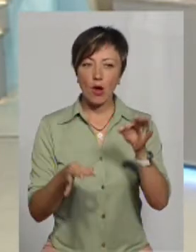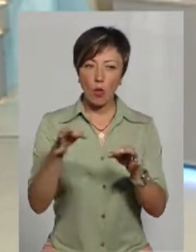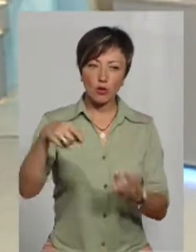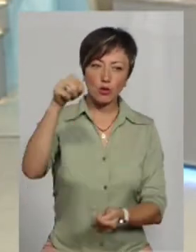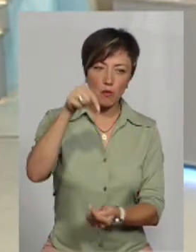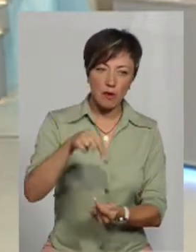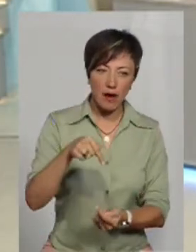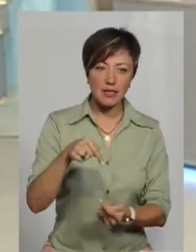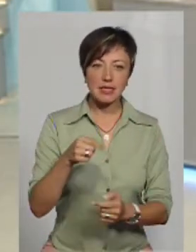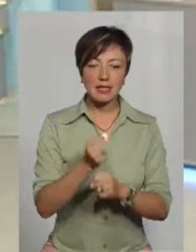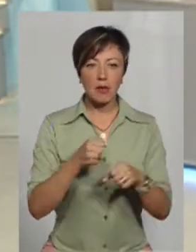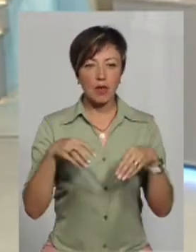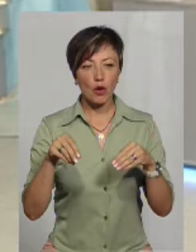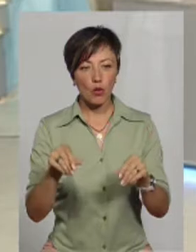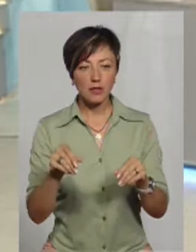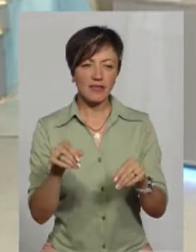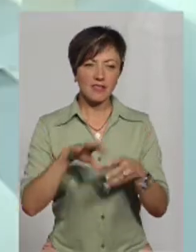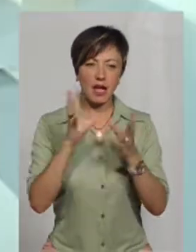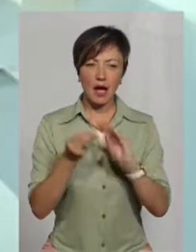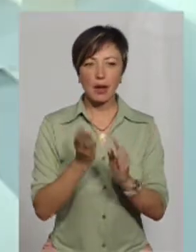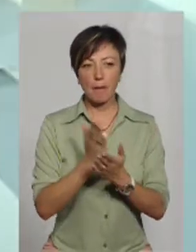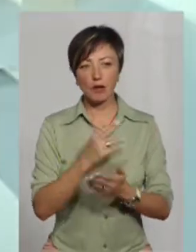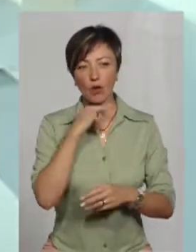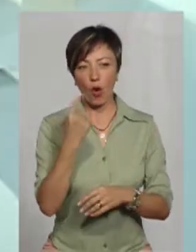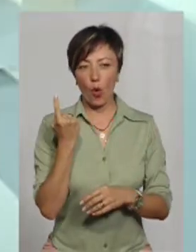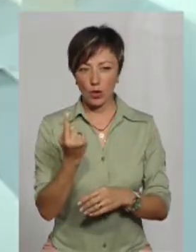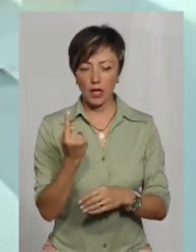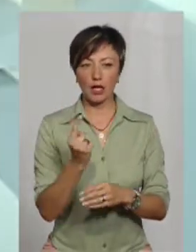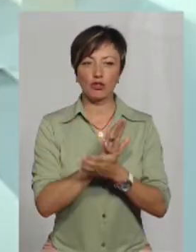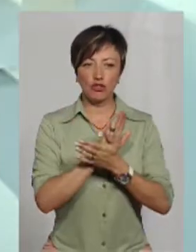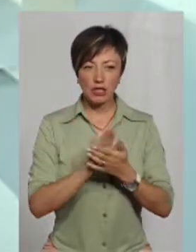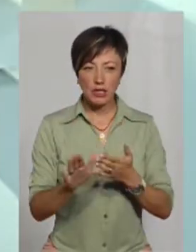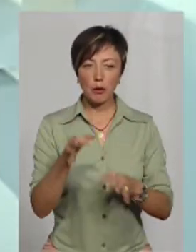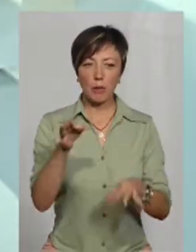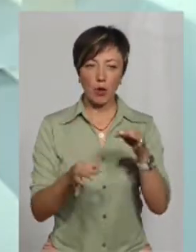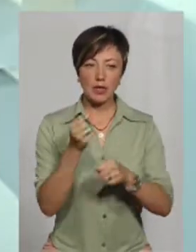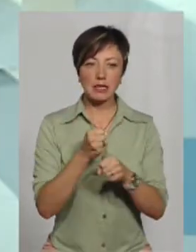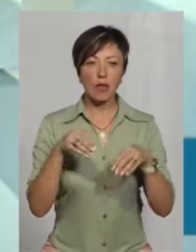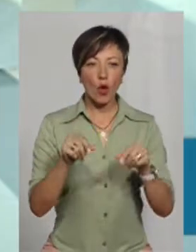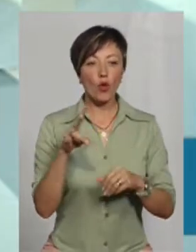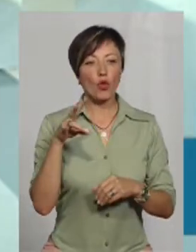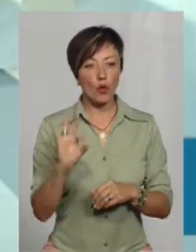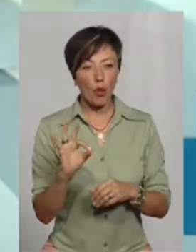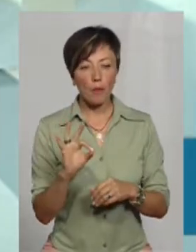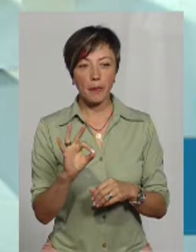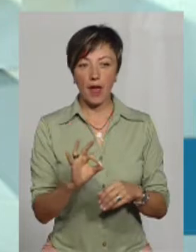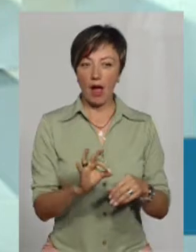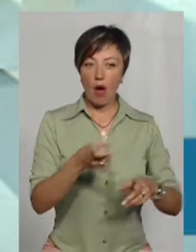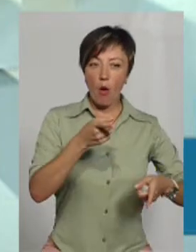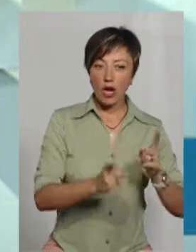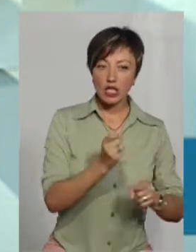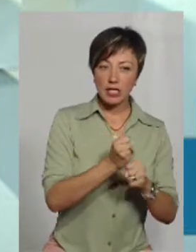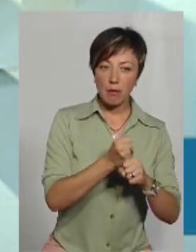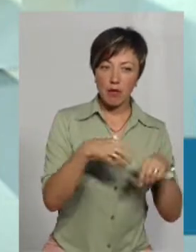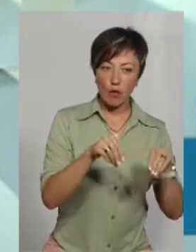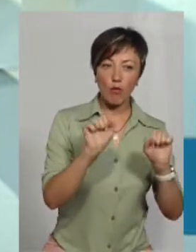природосообразне землеробство. Ну, взагалі, маючи на увазі одне – органічне землеробство. Але, як вже сказали, органічне землеробство